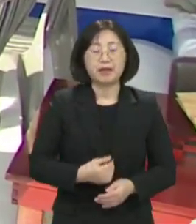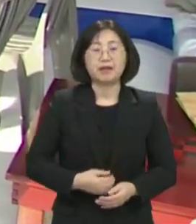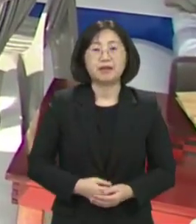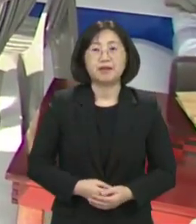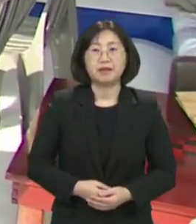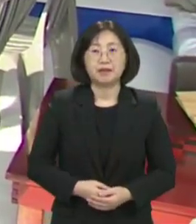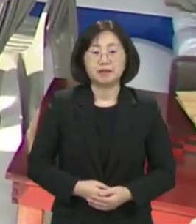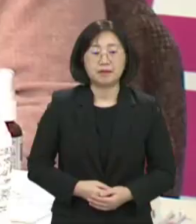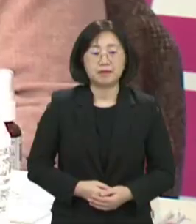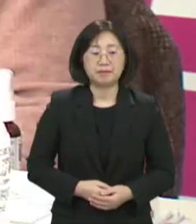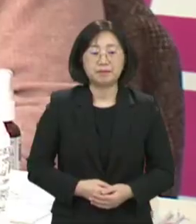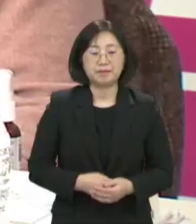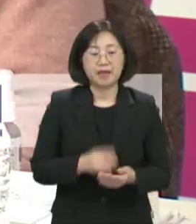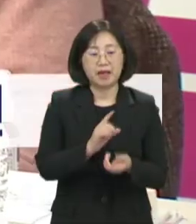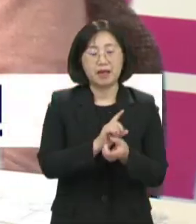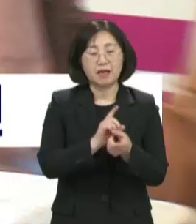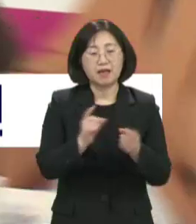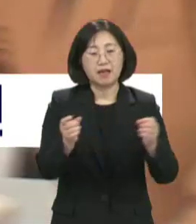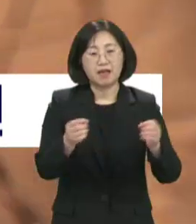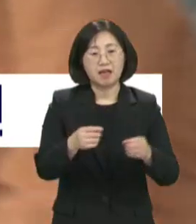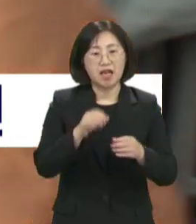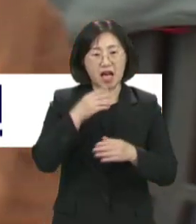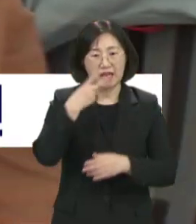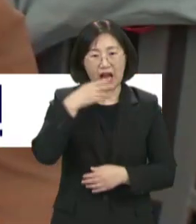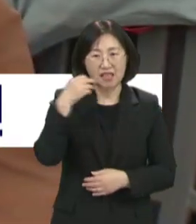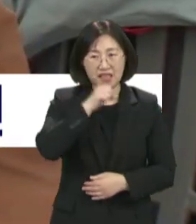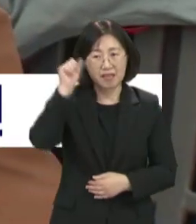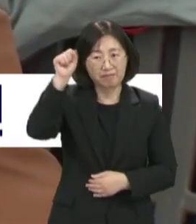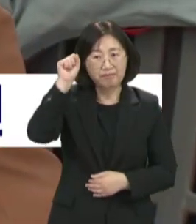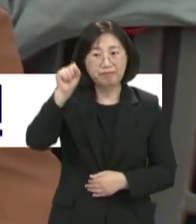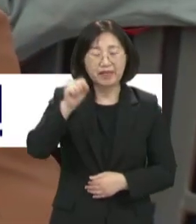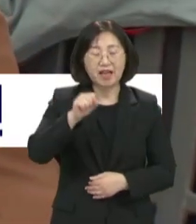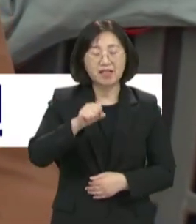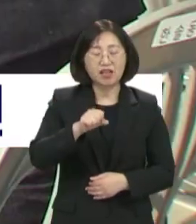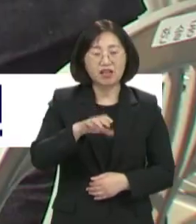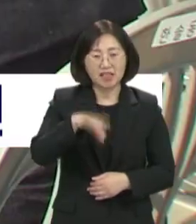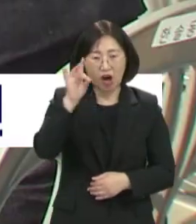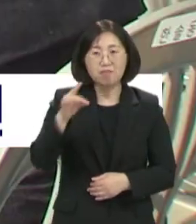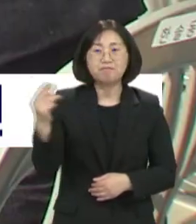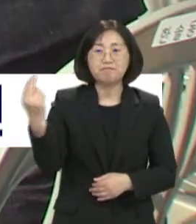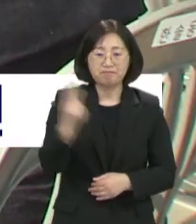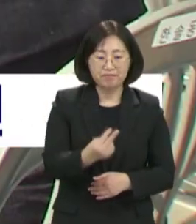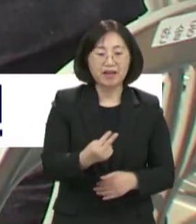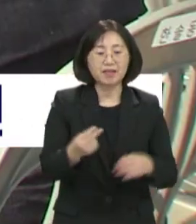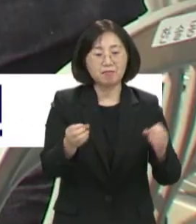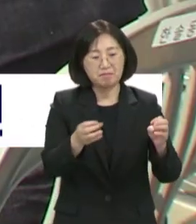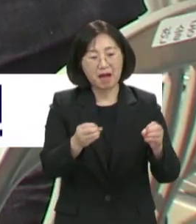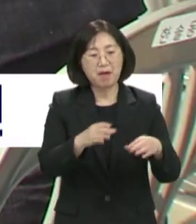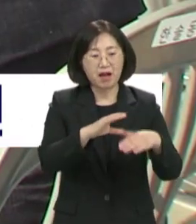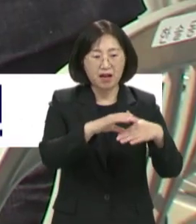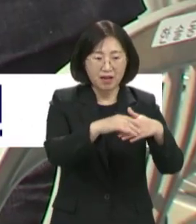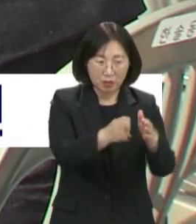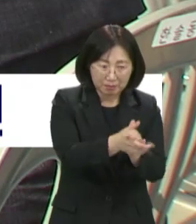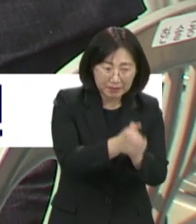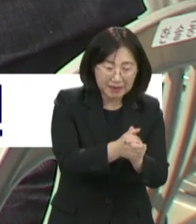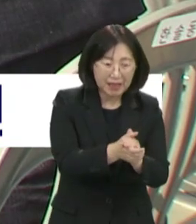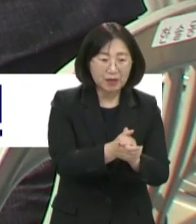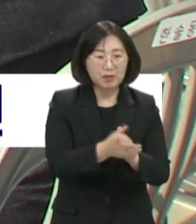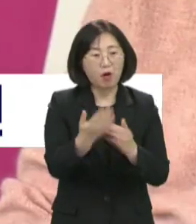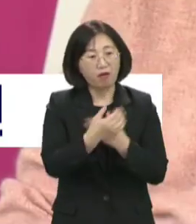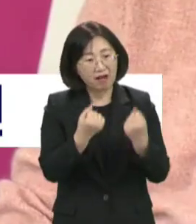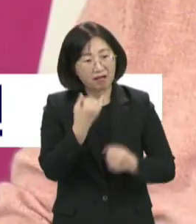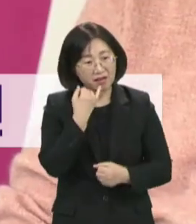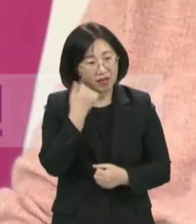찾았습니다. 양측은 단식 이후 첫 번째 공식 회담에서 손을 잡고 건강 상태를 물으며 만남을 시작했지만